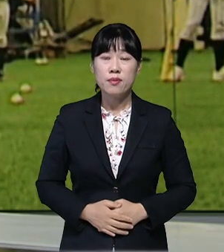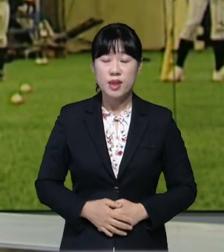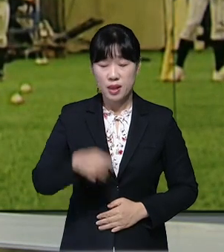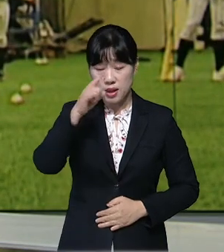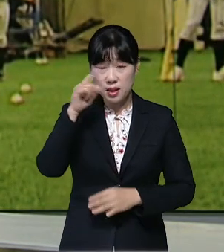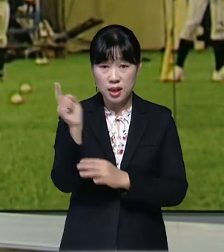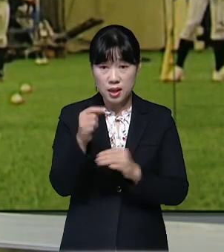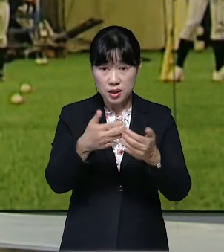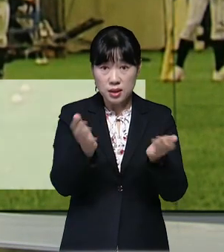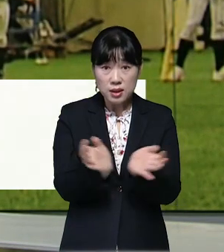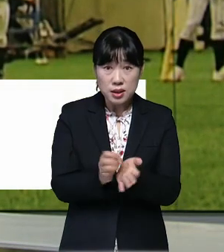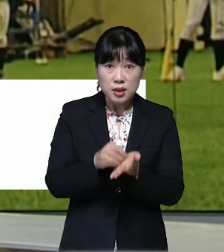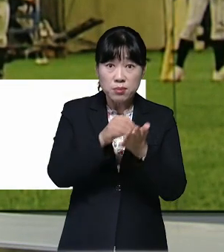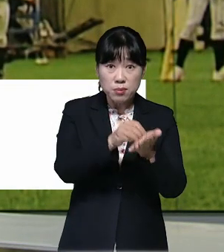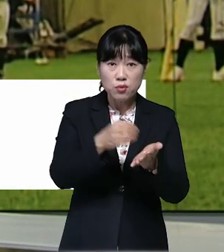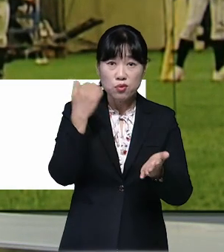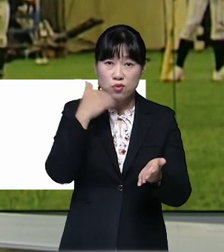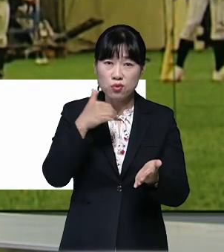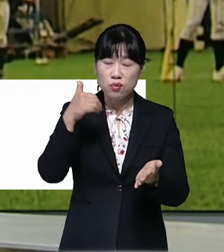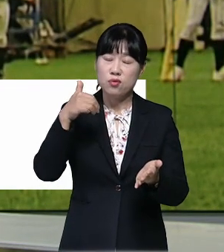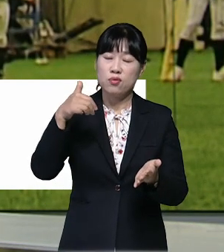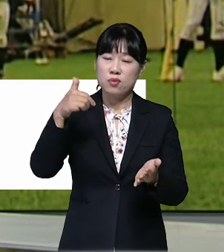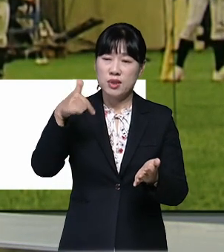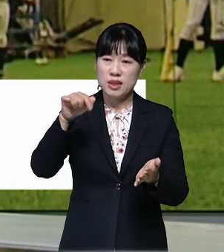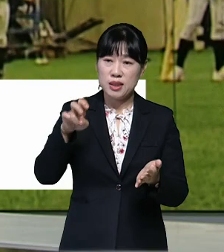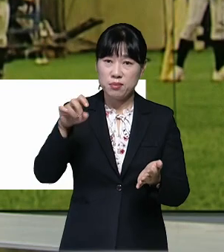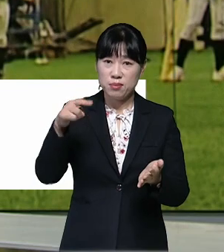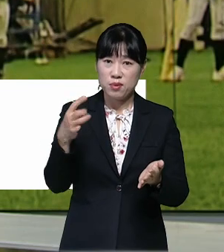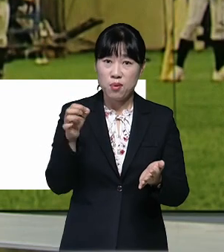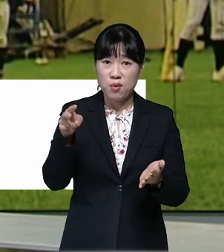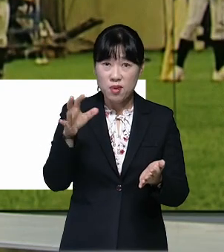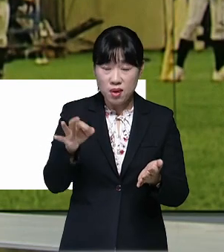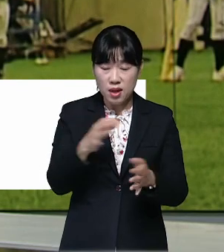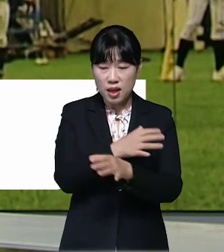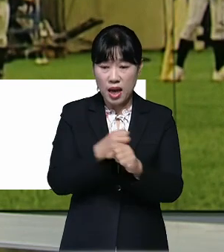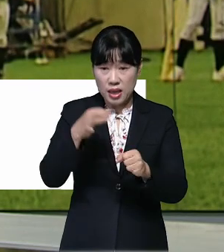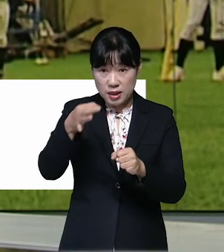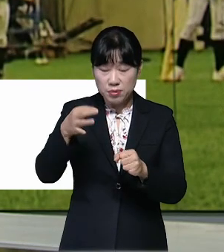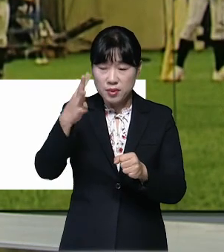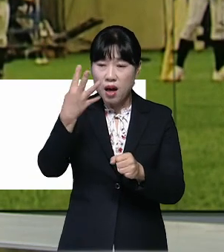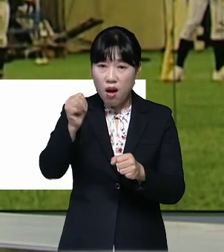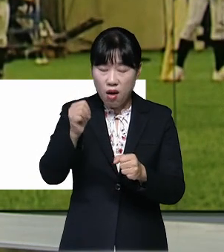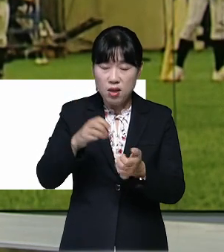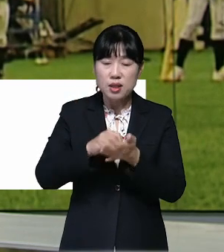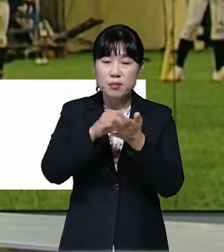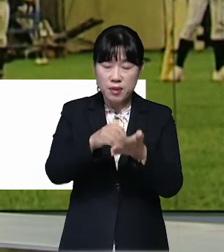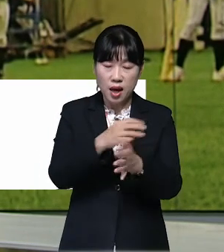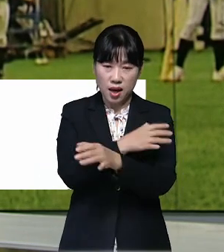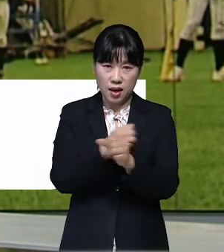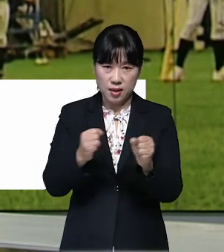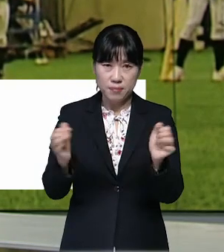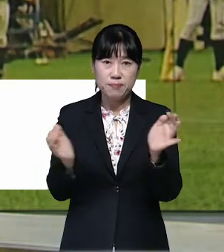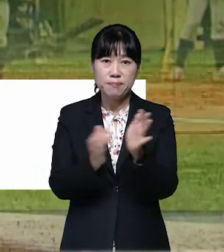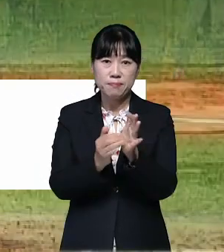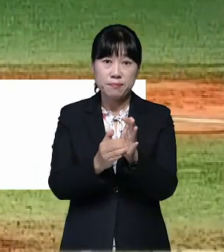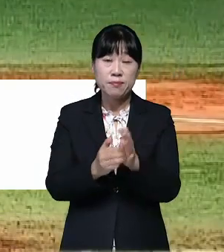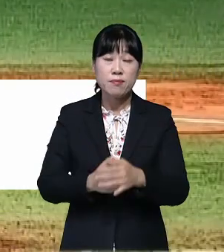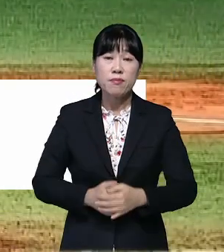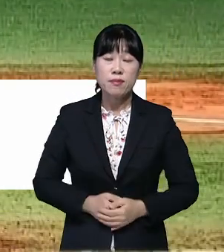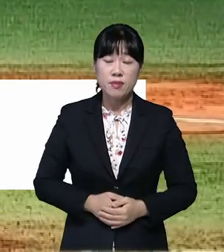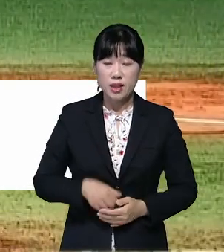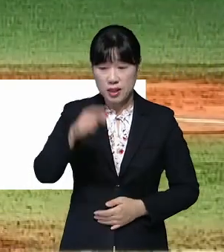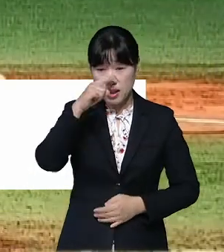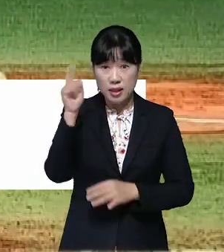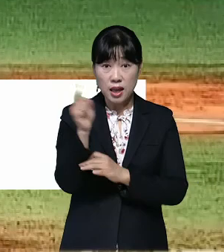기아 타이거즈에 입단한 광주 동성고 내야수 김도영이 계약금 4억 원의 입단 계약을 체결했습니다.